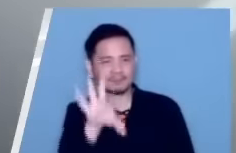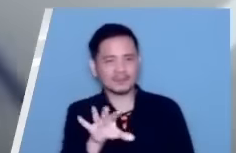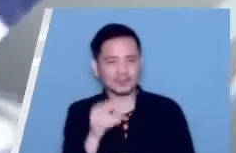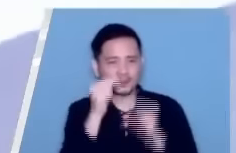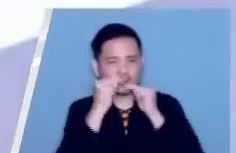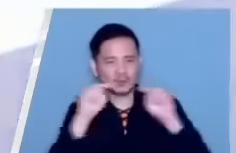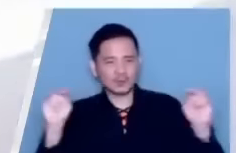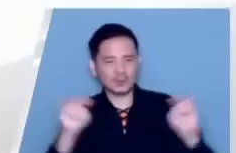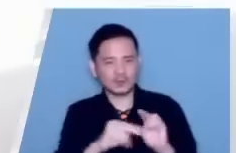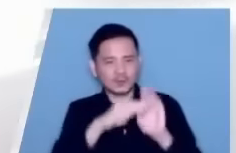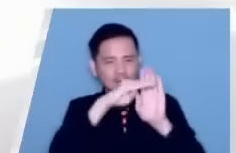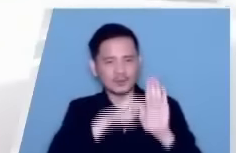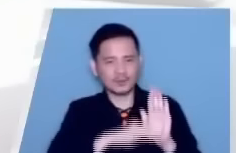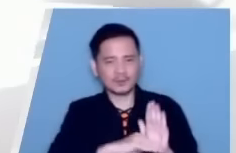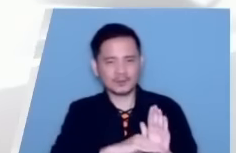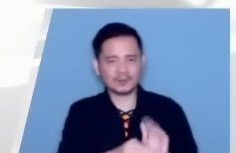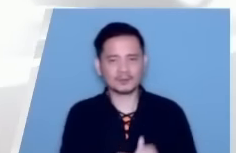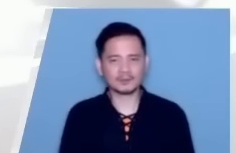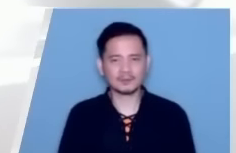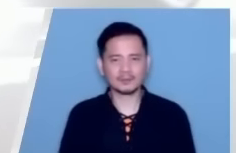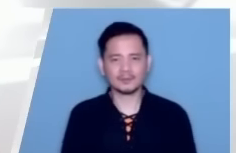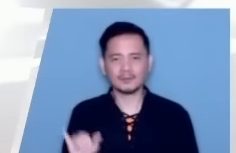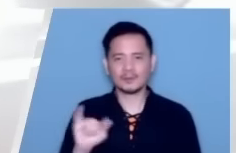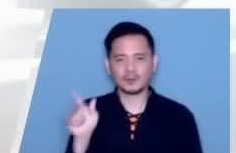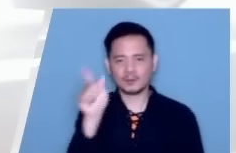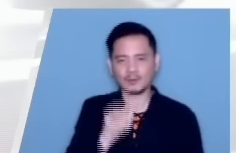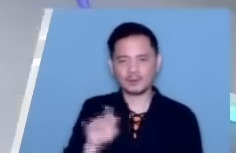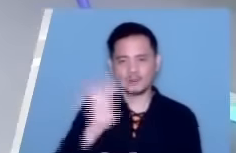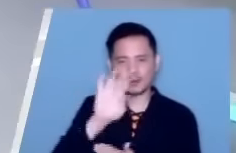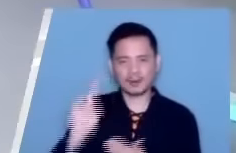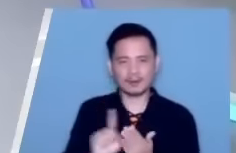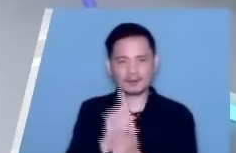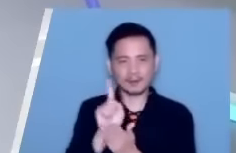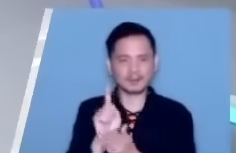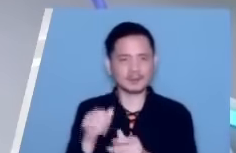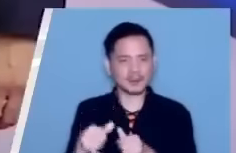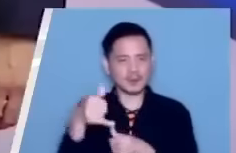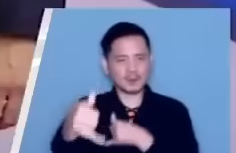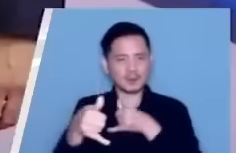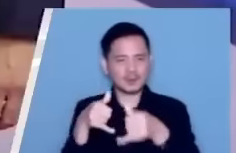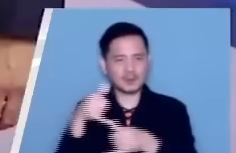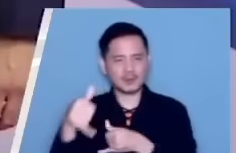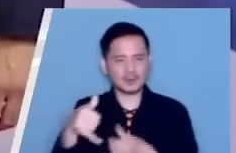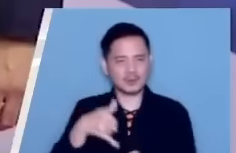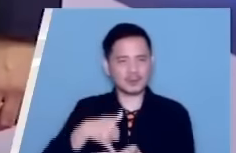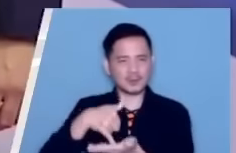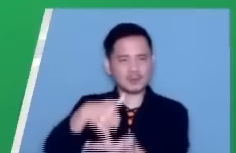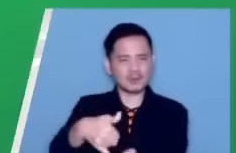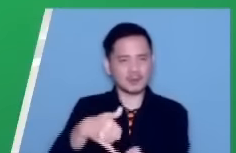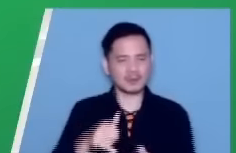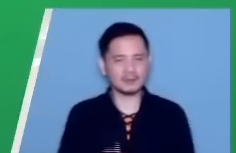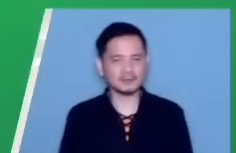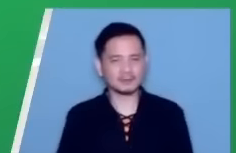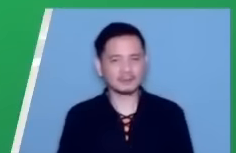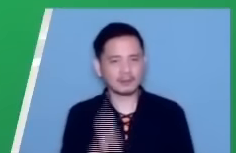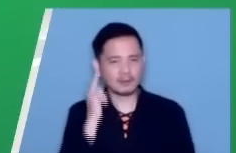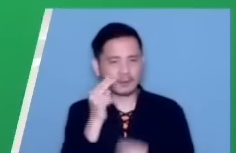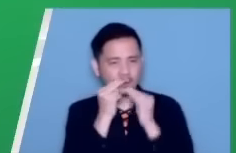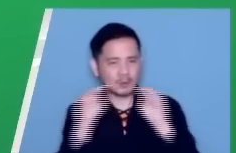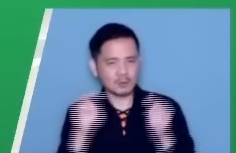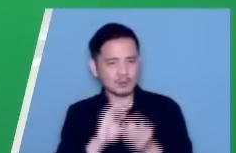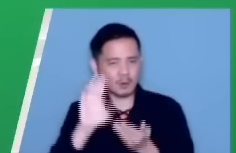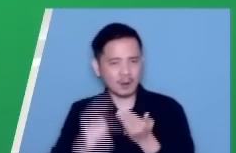iginawad naman sa 24 Oras ang paragala Crisis coverage award at Eye Of The Nation award for news program ang kapusa Mo